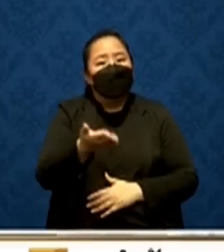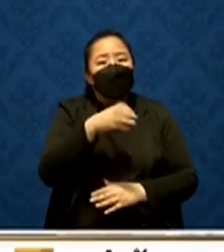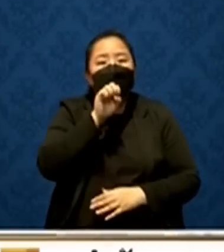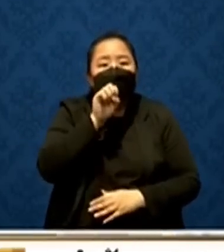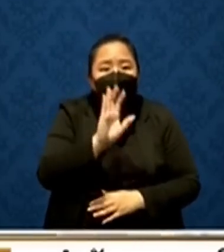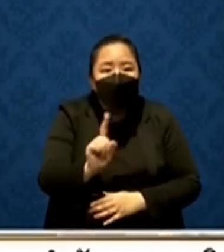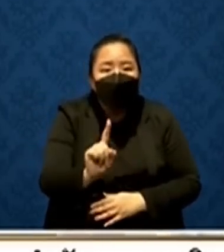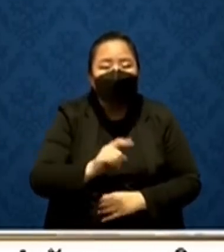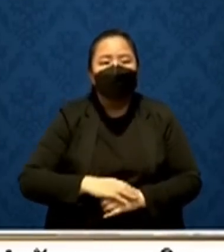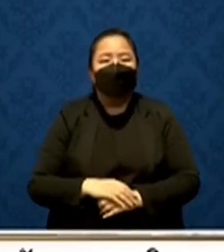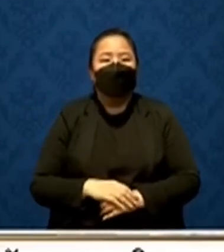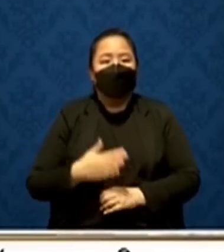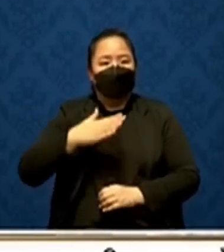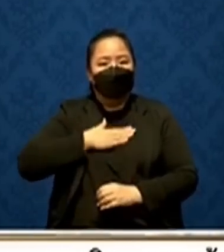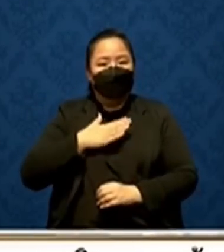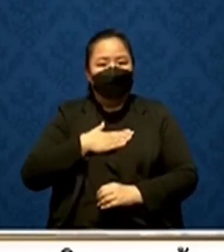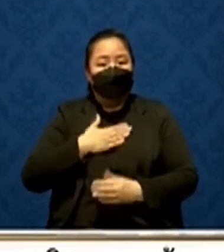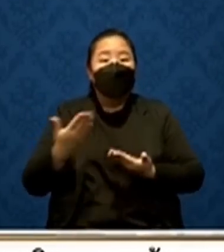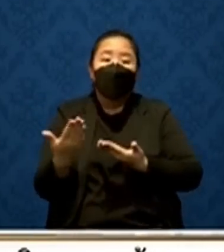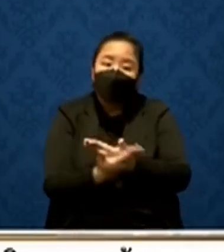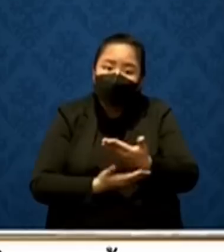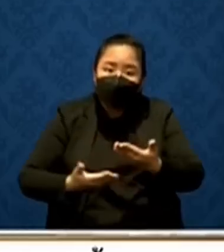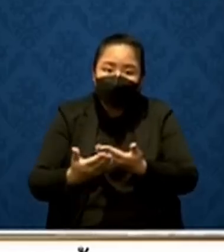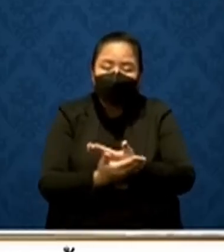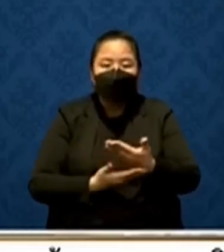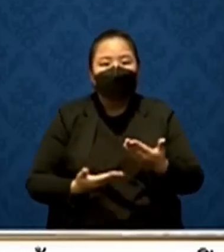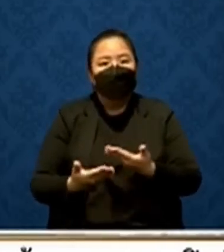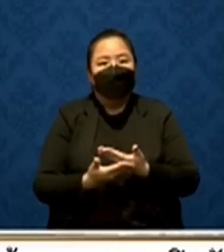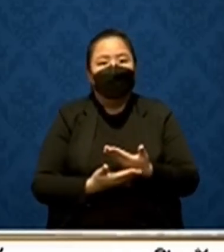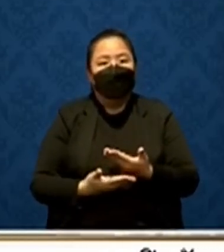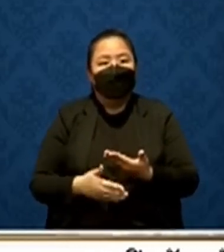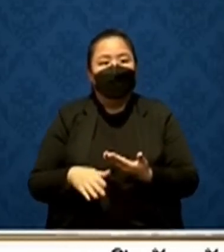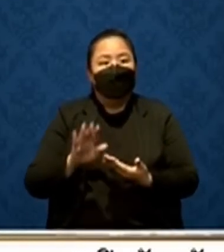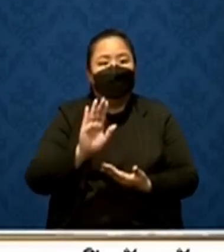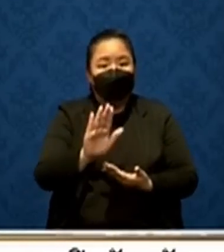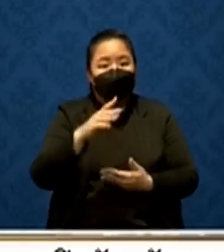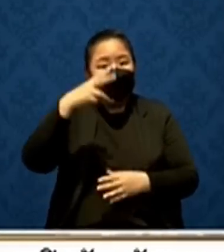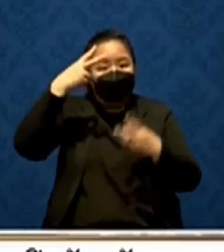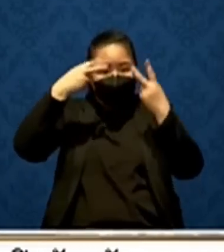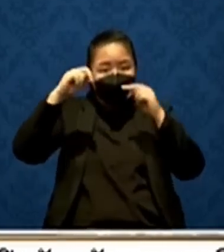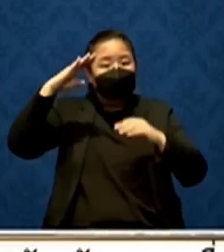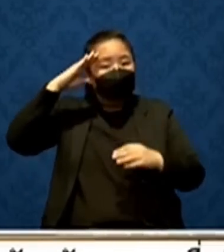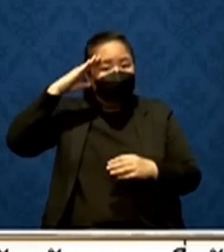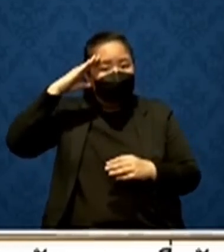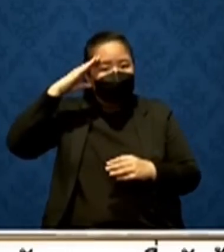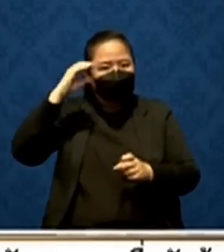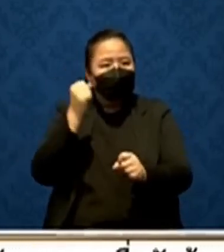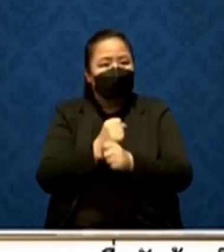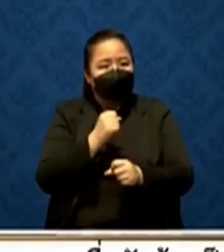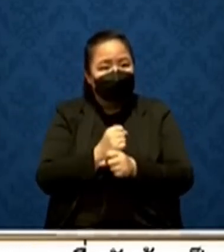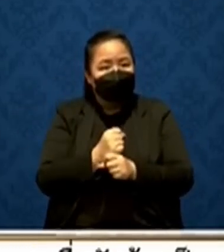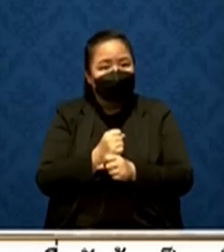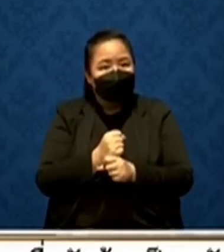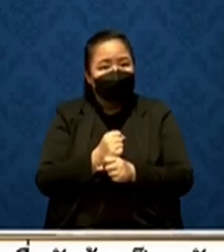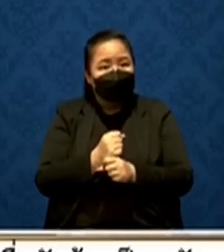เป็นธรรมทานตรงนี้เลยว่าผมเคยอภิปลายในการไม่ไว้วางใจให้ผู้เรียนประยุทธ์จันทร์โอชาทำหน้าที่ที่